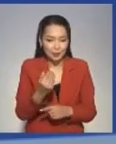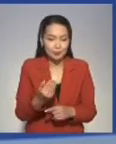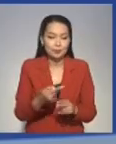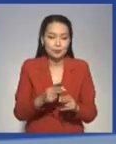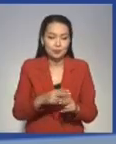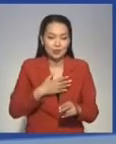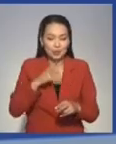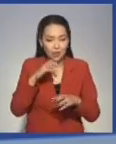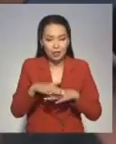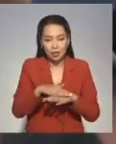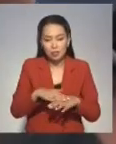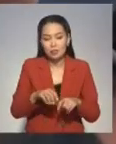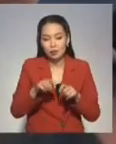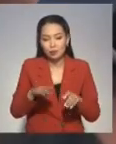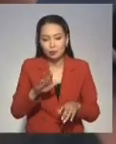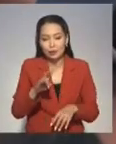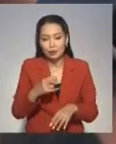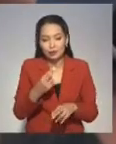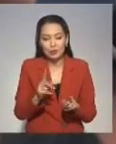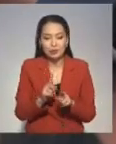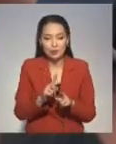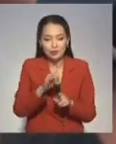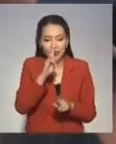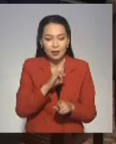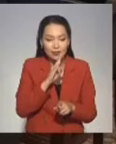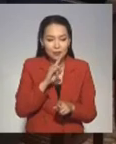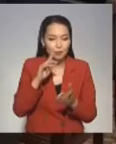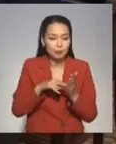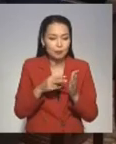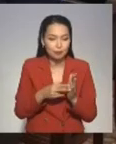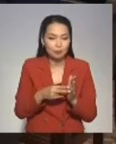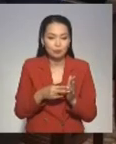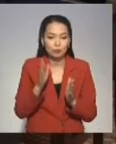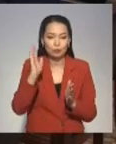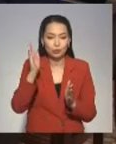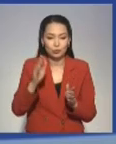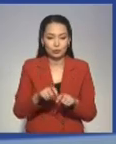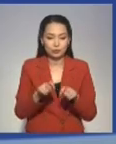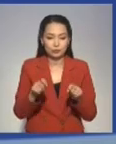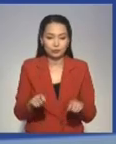наша страна. Для этого открыли национальный павильон Казахстана на платформе JD.com.